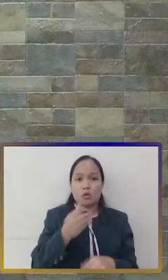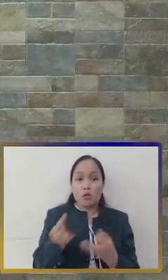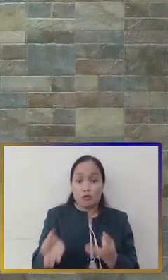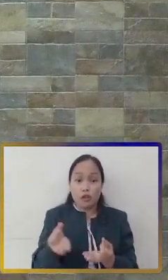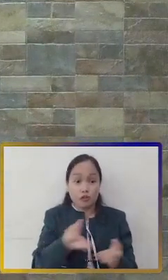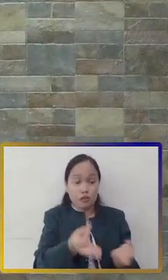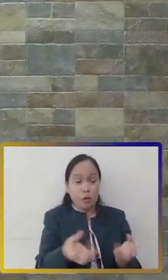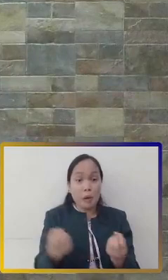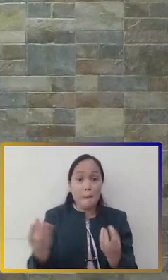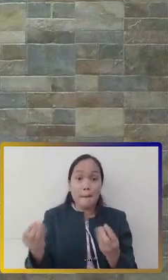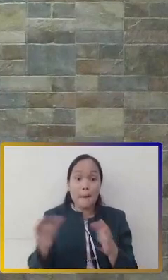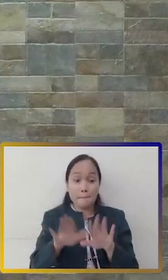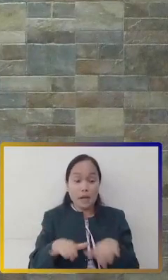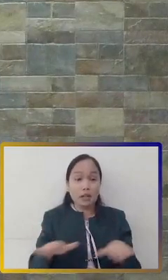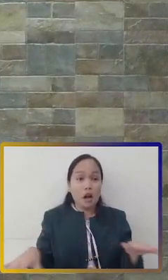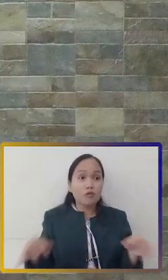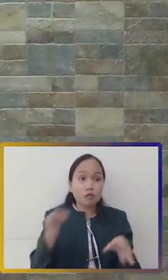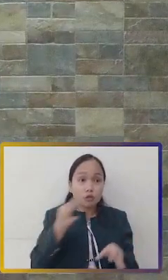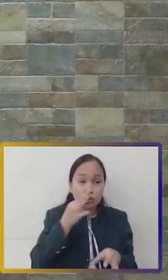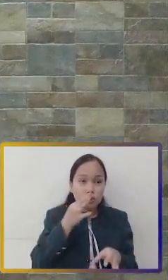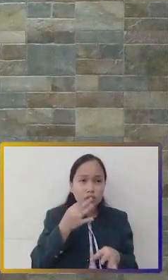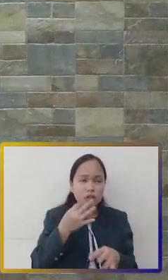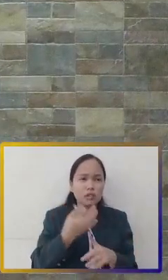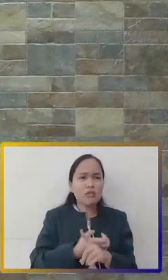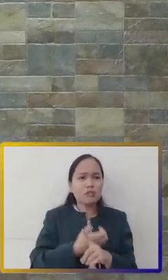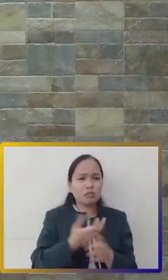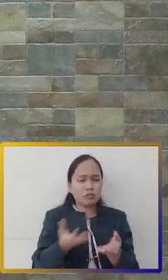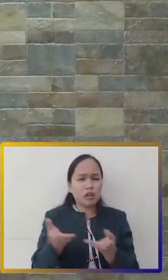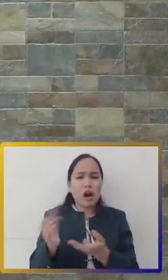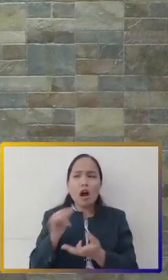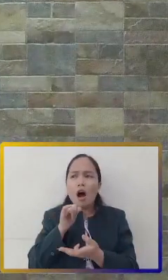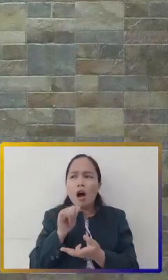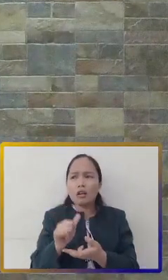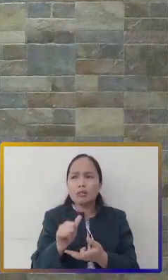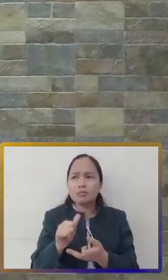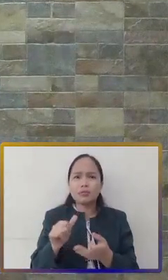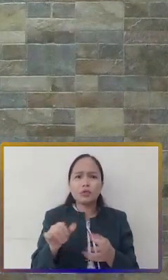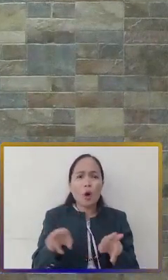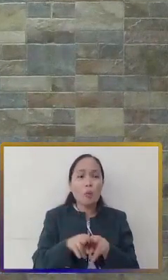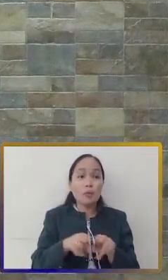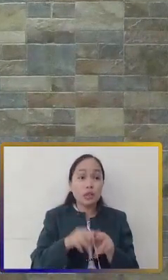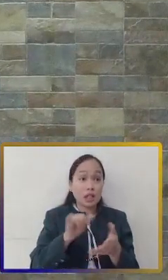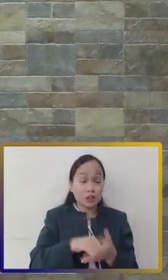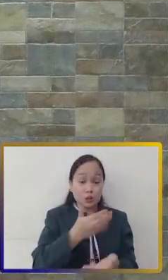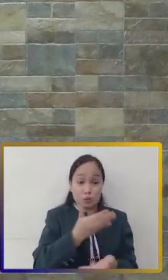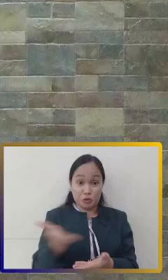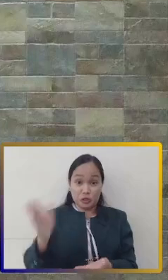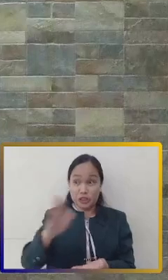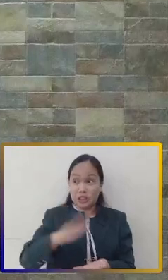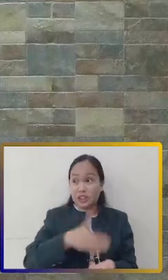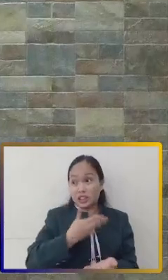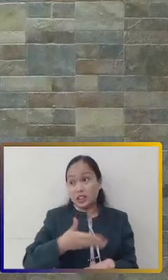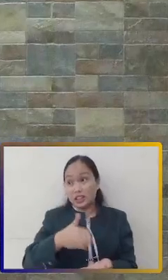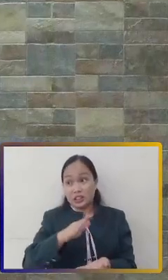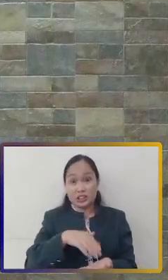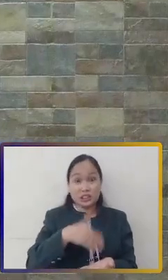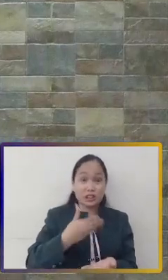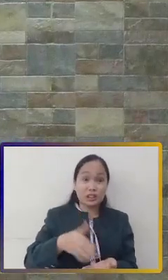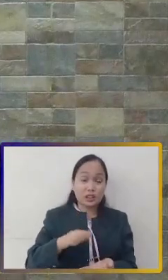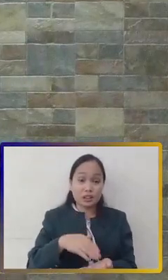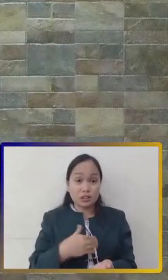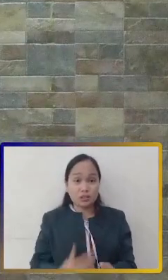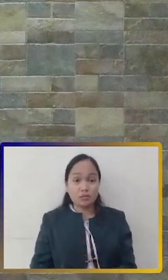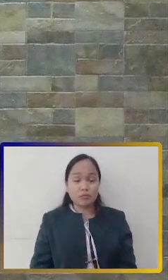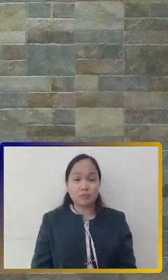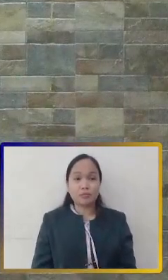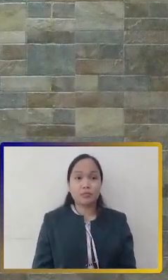mga bata every Saturday. Hindi ordinaryo yung pagpapaawit nyo at pagpapakakingko nyo. Hindi. Sinasabi ko po